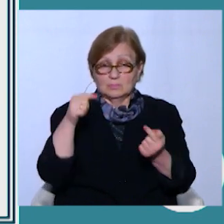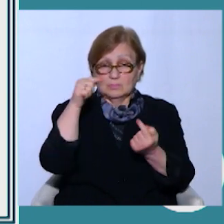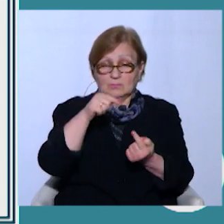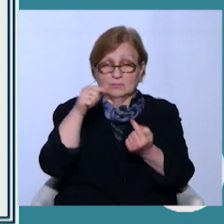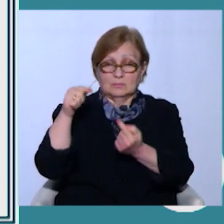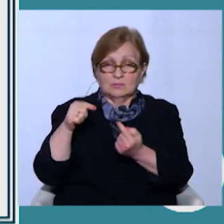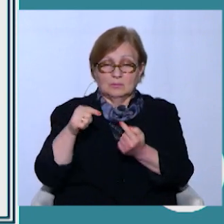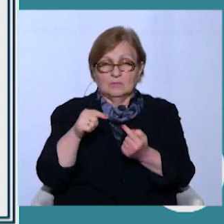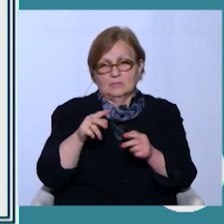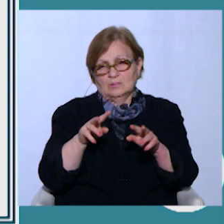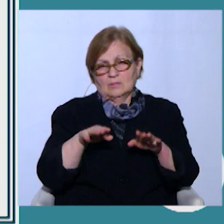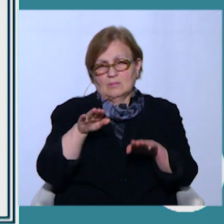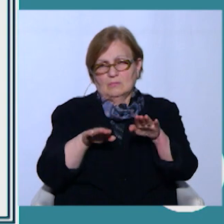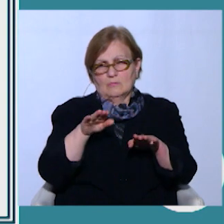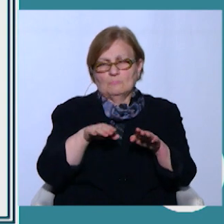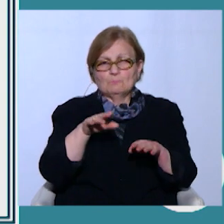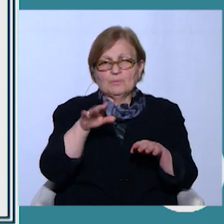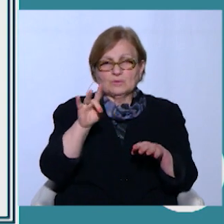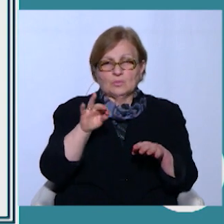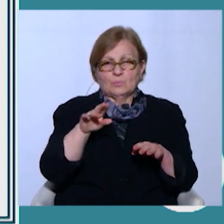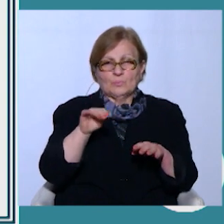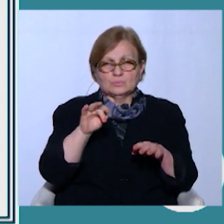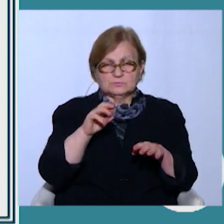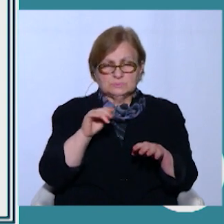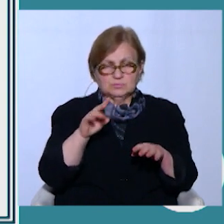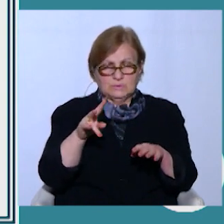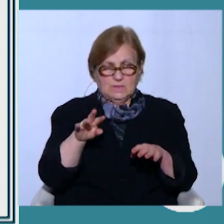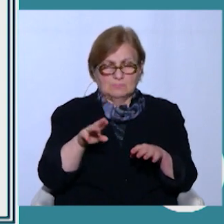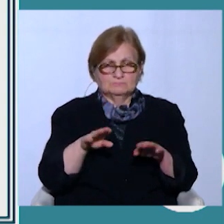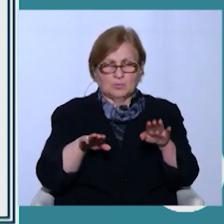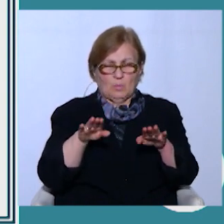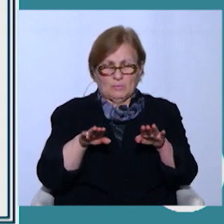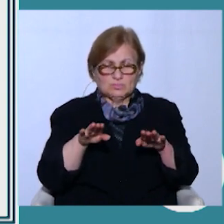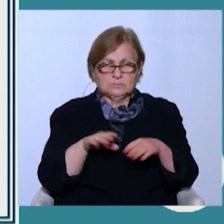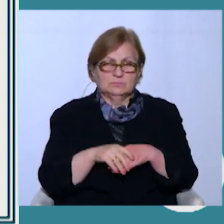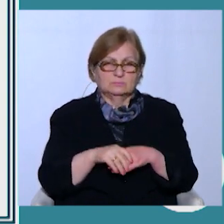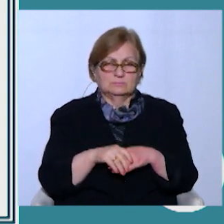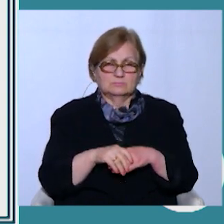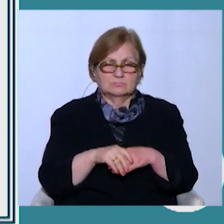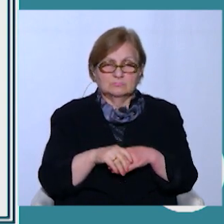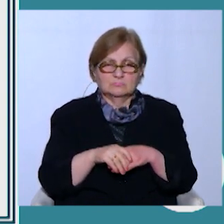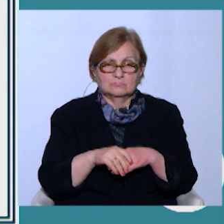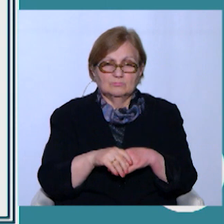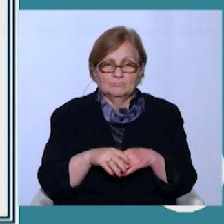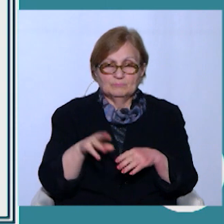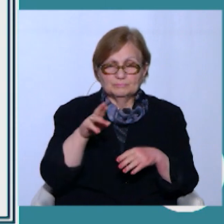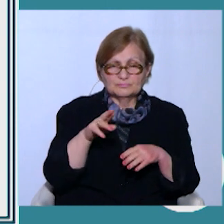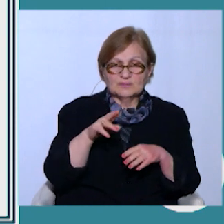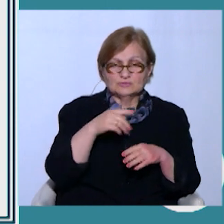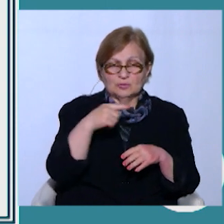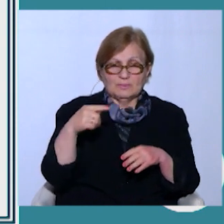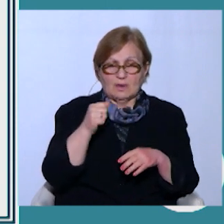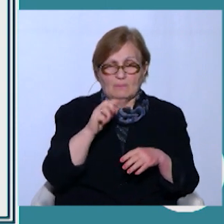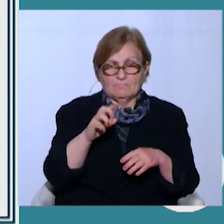გვერდები პროპორციულია, ანუ ფარდობები არის მუდმივი, ხო? აი ხედავთ სლაიდზე, D ისე შეეფარდება AB-ს,